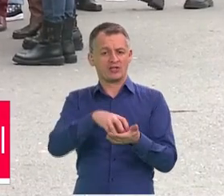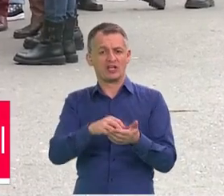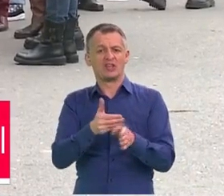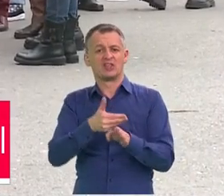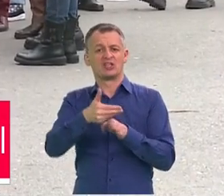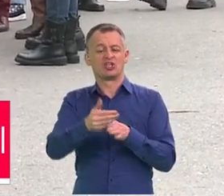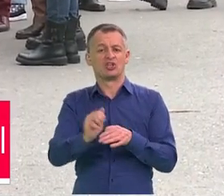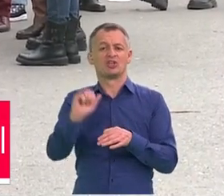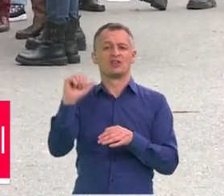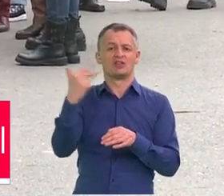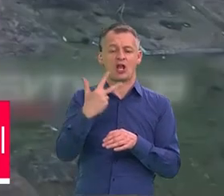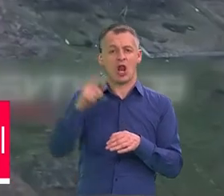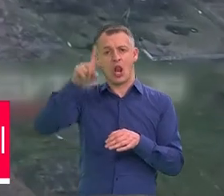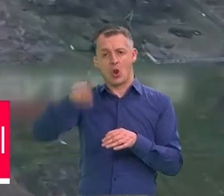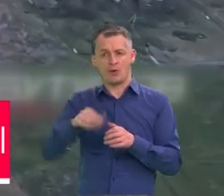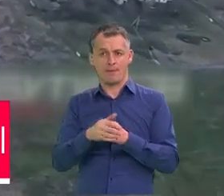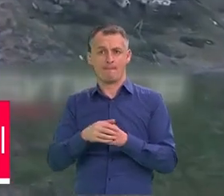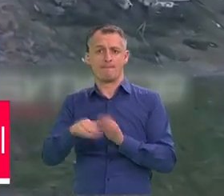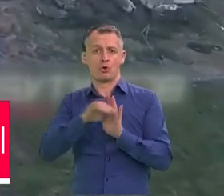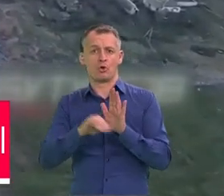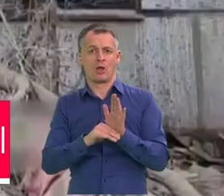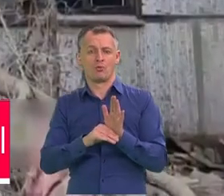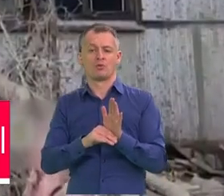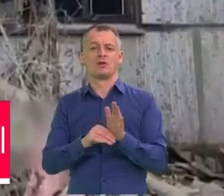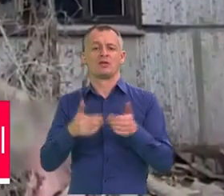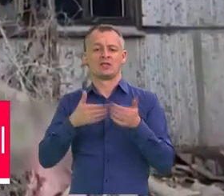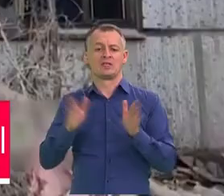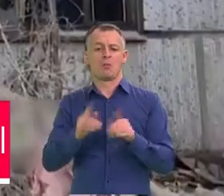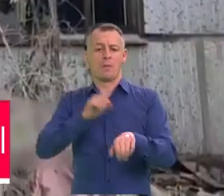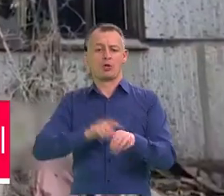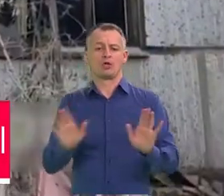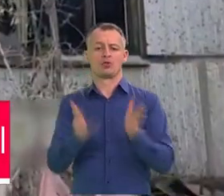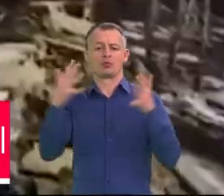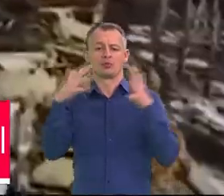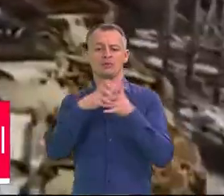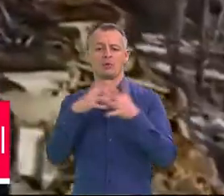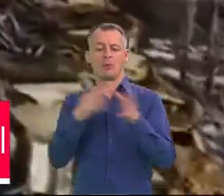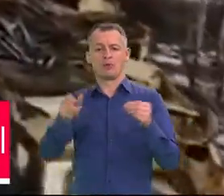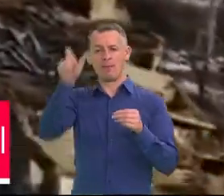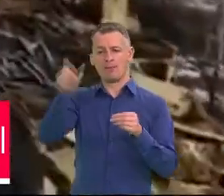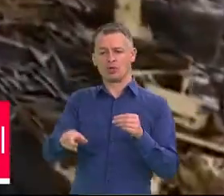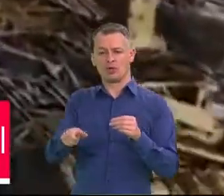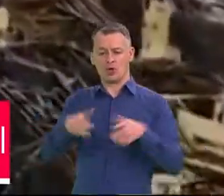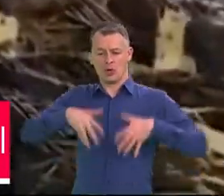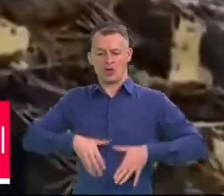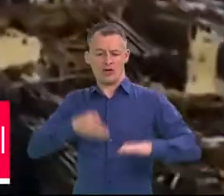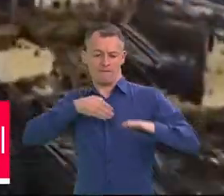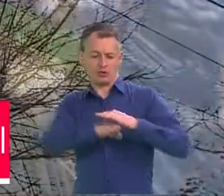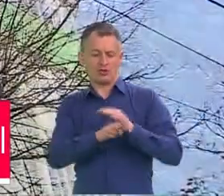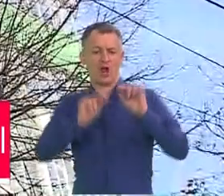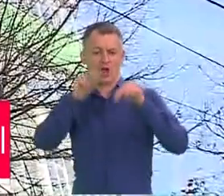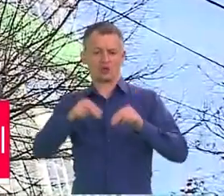plată. Programul 50-20 a fost lansat în momentul în care a izbucnit războiul și tot mai mulți refugiați și-au găsit salvarea în țara